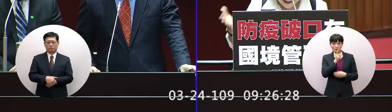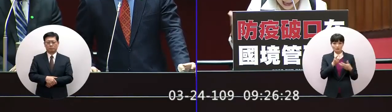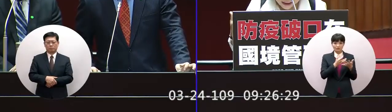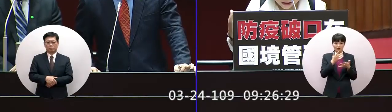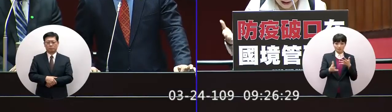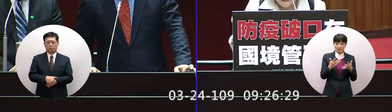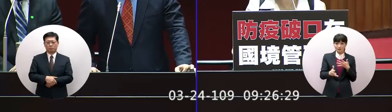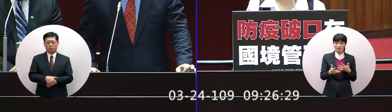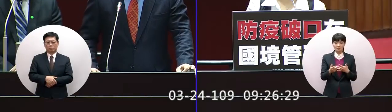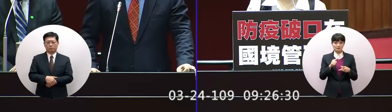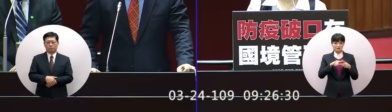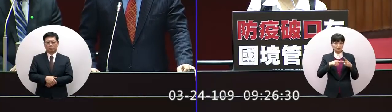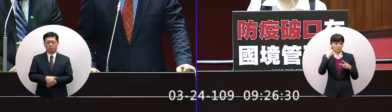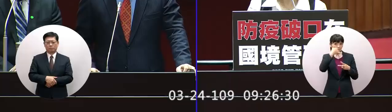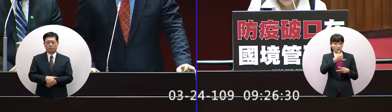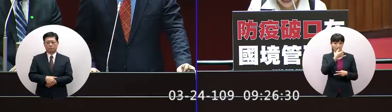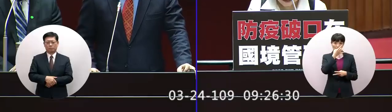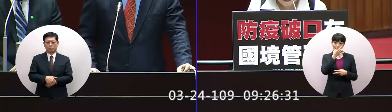接，